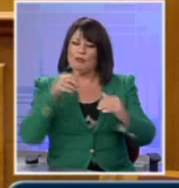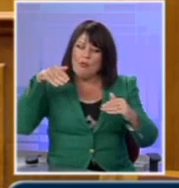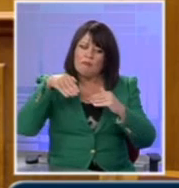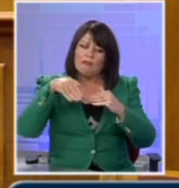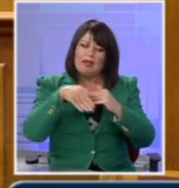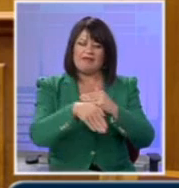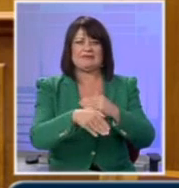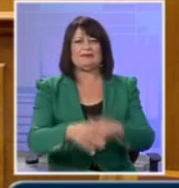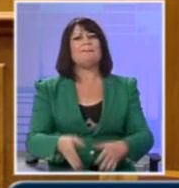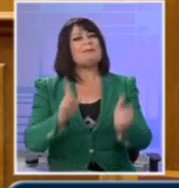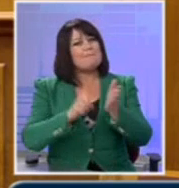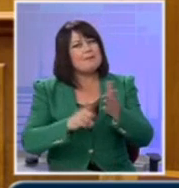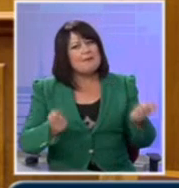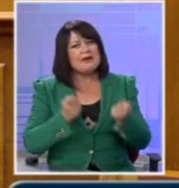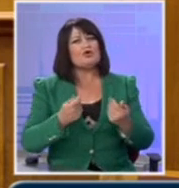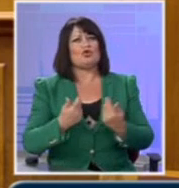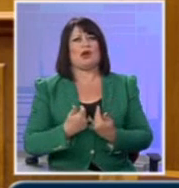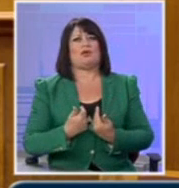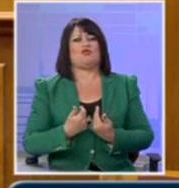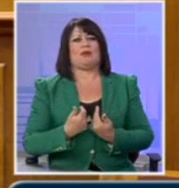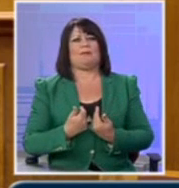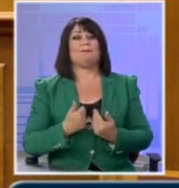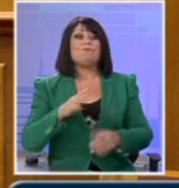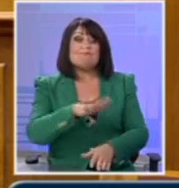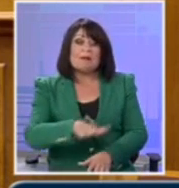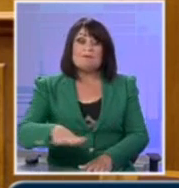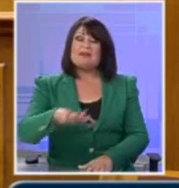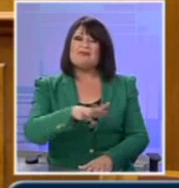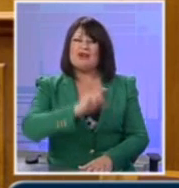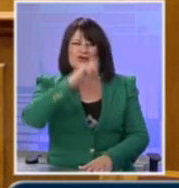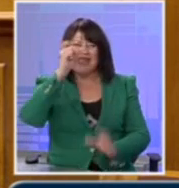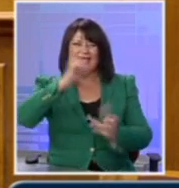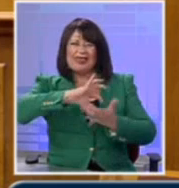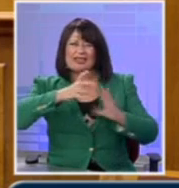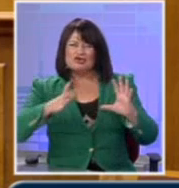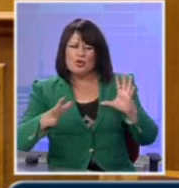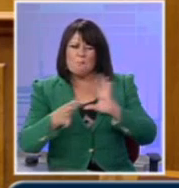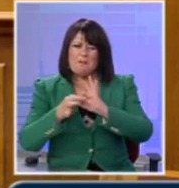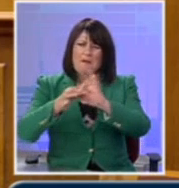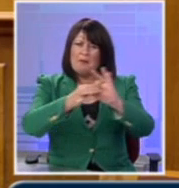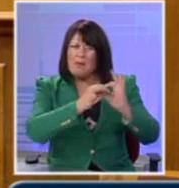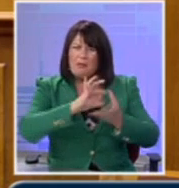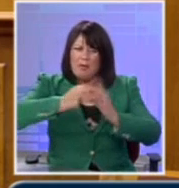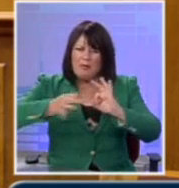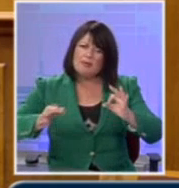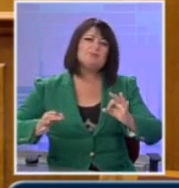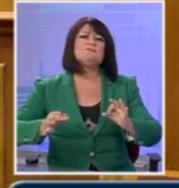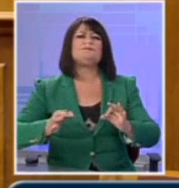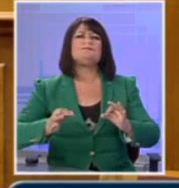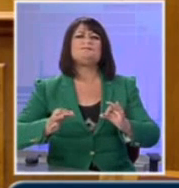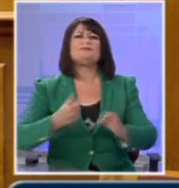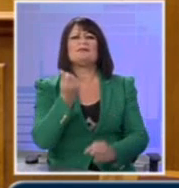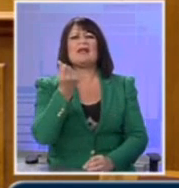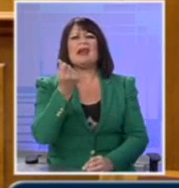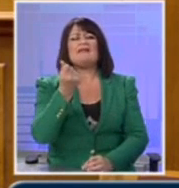και καλείται να το κάνει σε ένα περιβάλλον πολύπλοκο αλληλεξάρτησης, σε ένα περιβάλλον σφιχτών